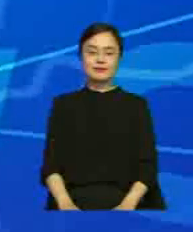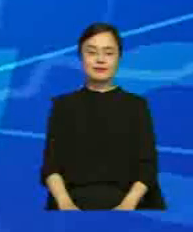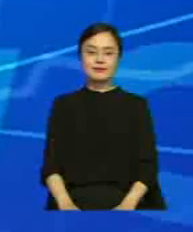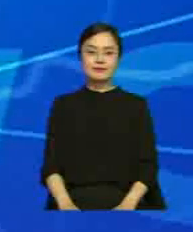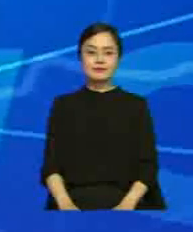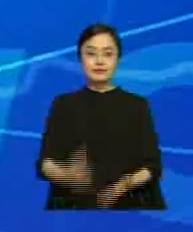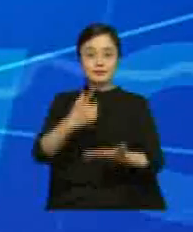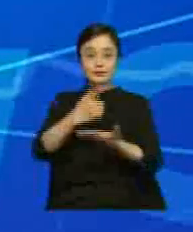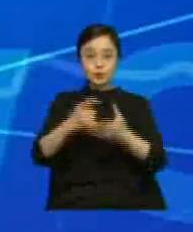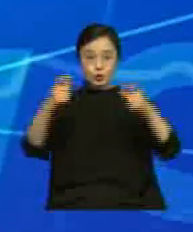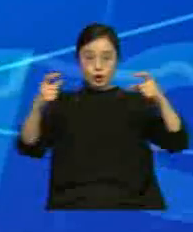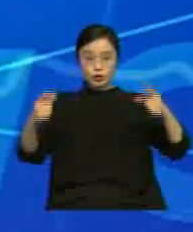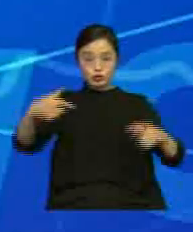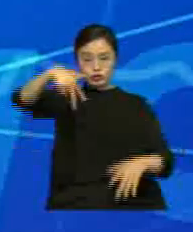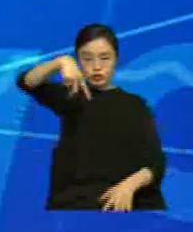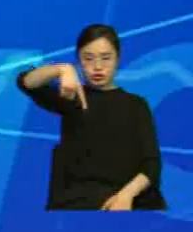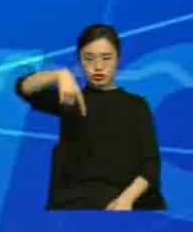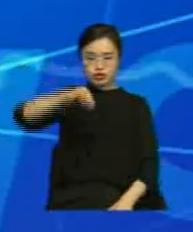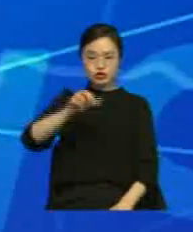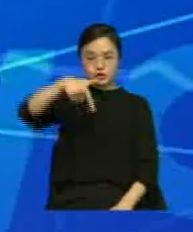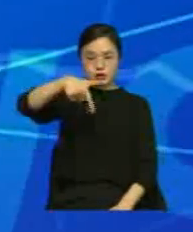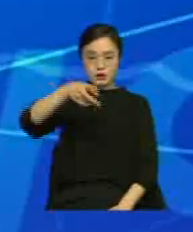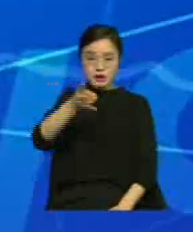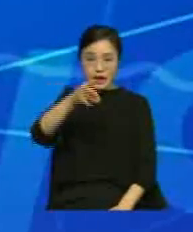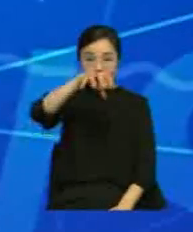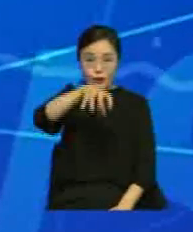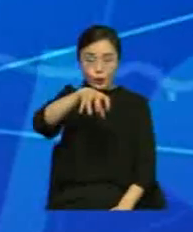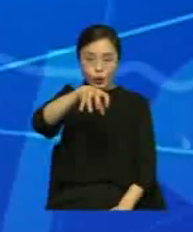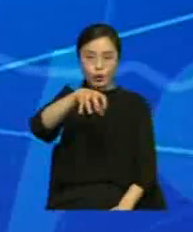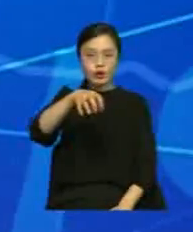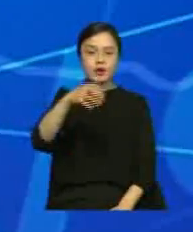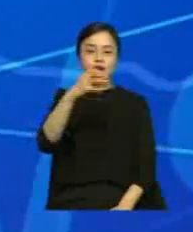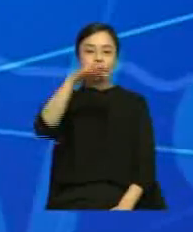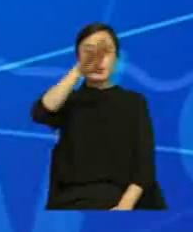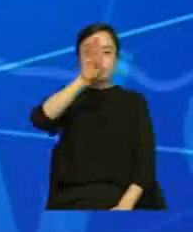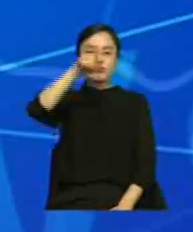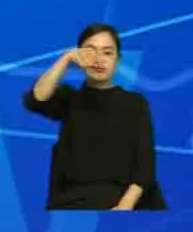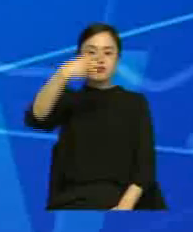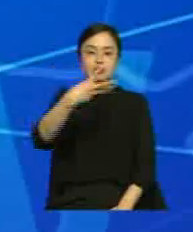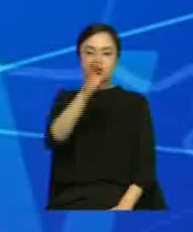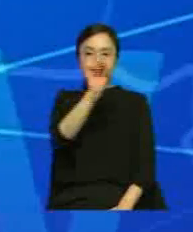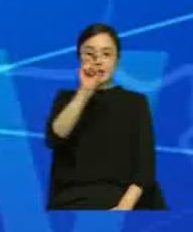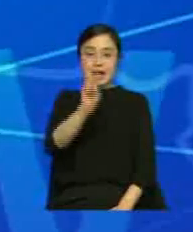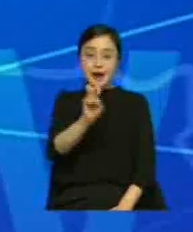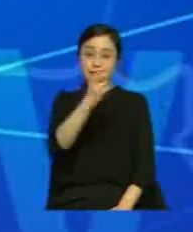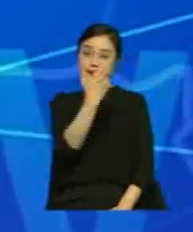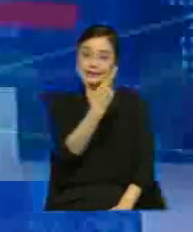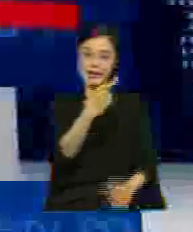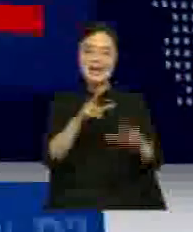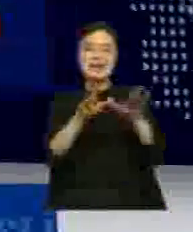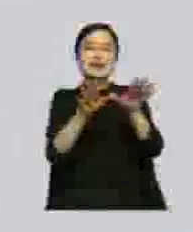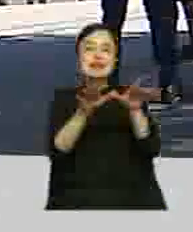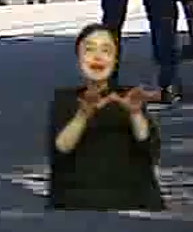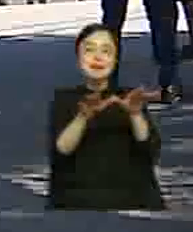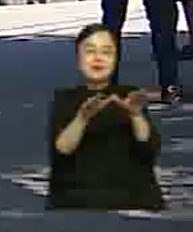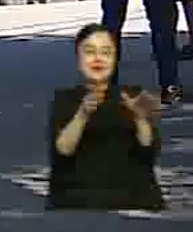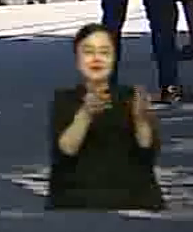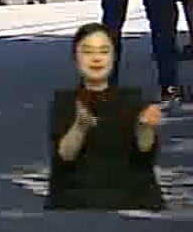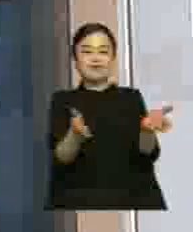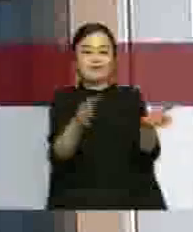노원구 중계동에 위치한 불암산 나비 정원 에서 곤충 해설과 표본 교실 프로그램이 운영됩니다